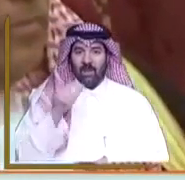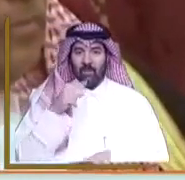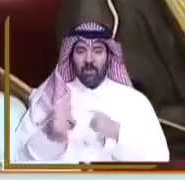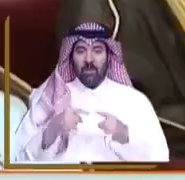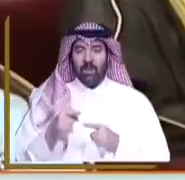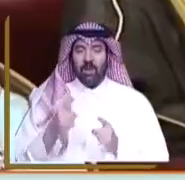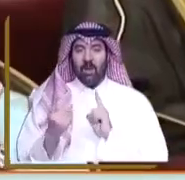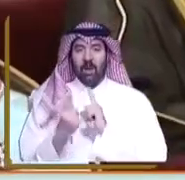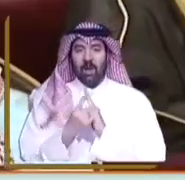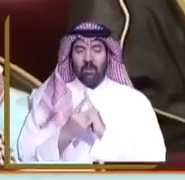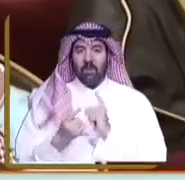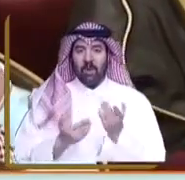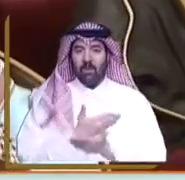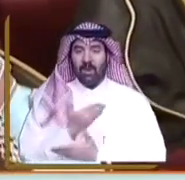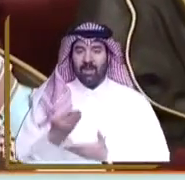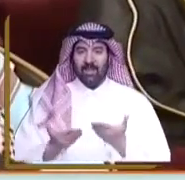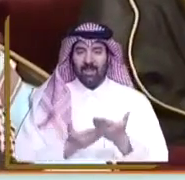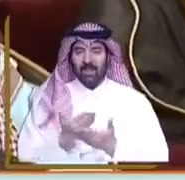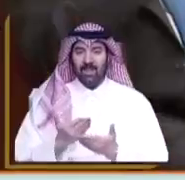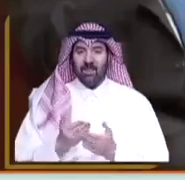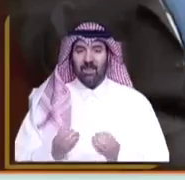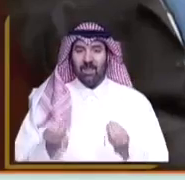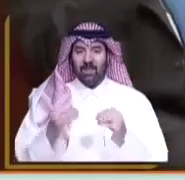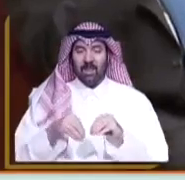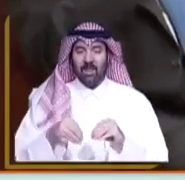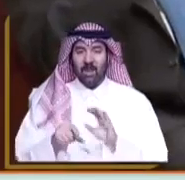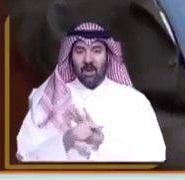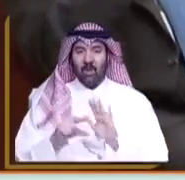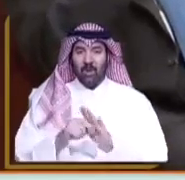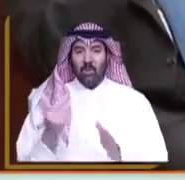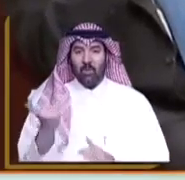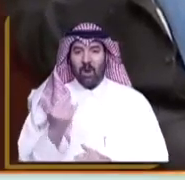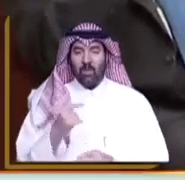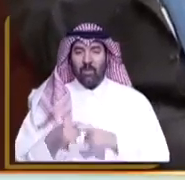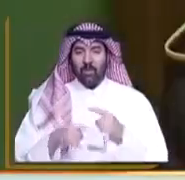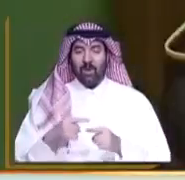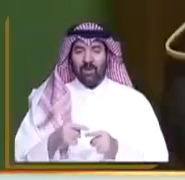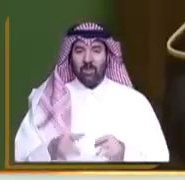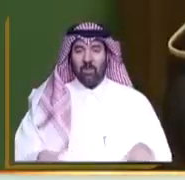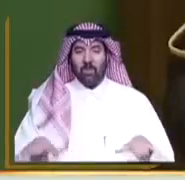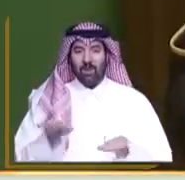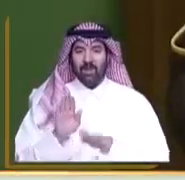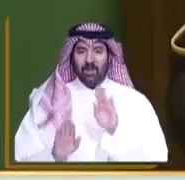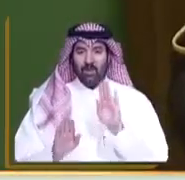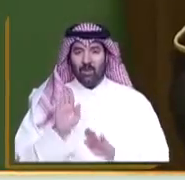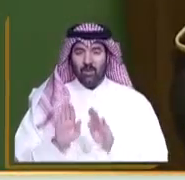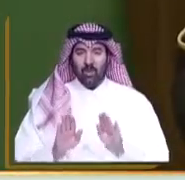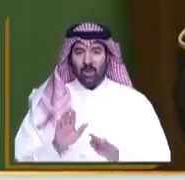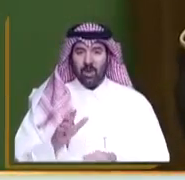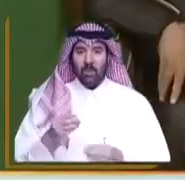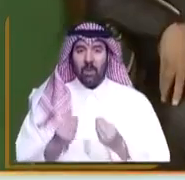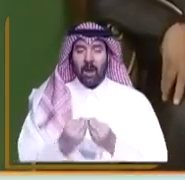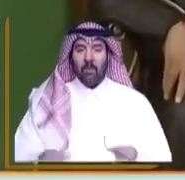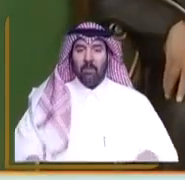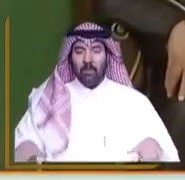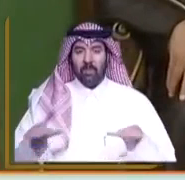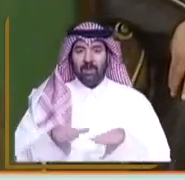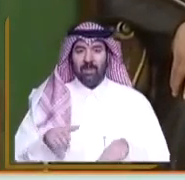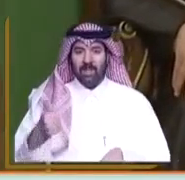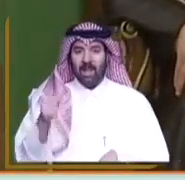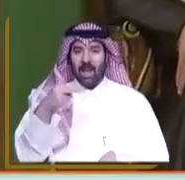اللقاء استعراض سبل تعزيز علاقات التعاون القائم بين مجلس الشورى ومجلس الأعيان الأردني، كما جرى